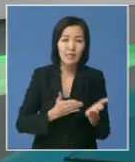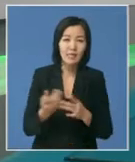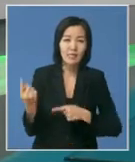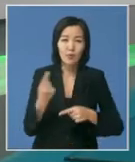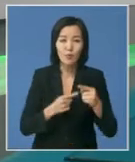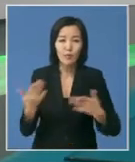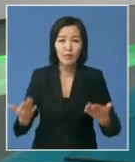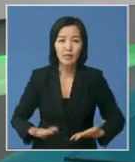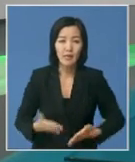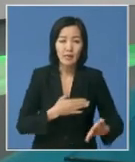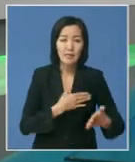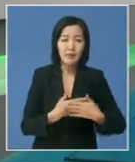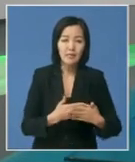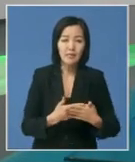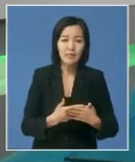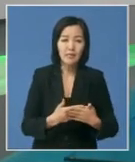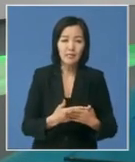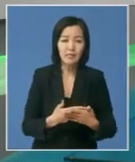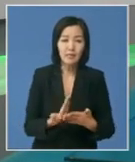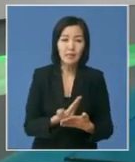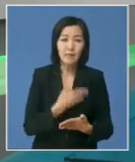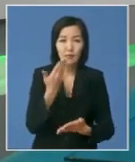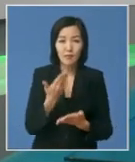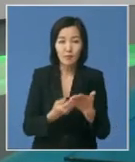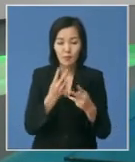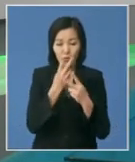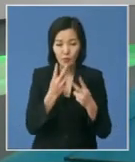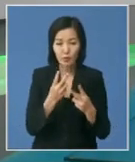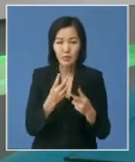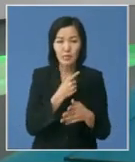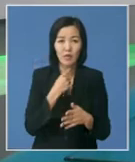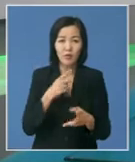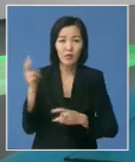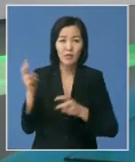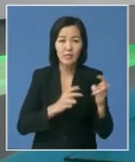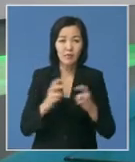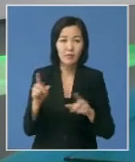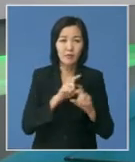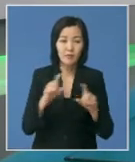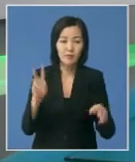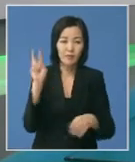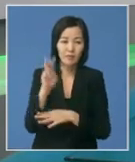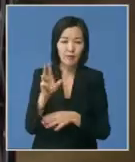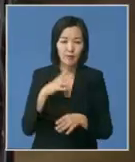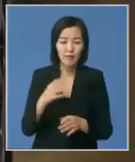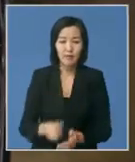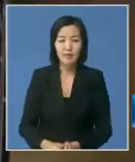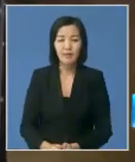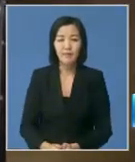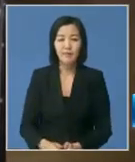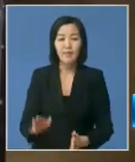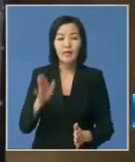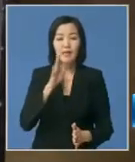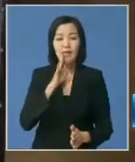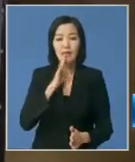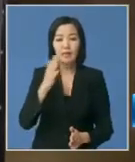араласу белсенділігін білгісі келді. Осы мақсатпен Талдықорғандағы кәсіпорындармен бірқатар мекемелерге барып қайтты. Әйел